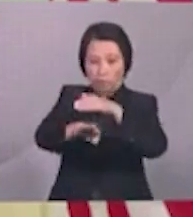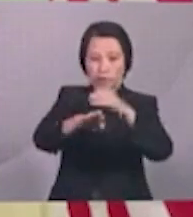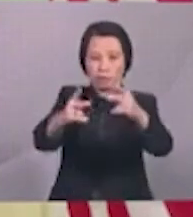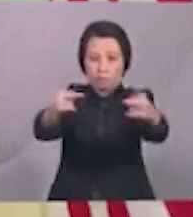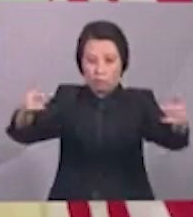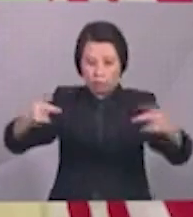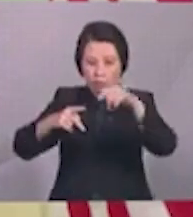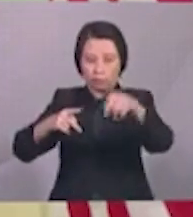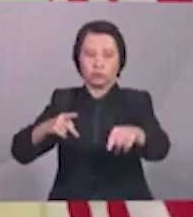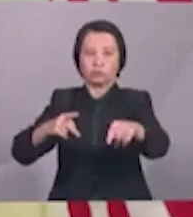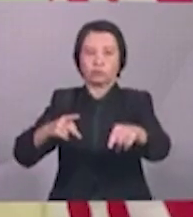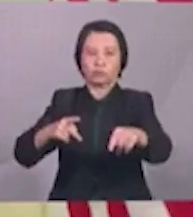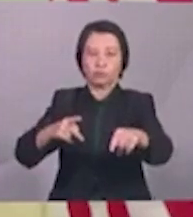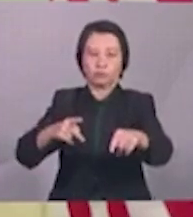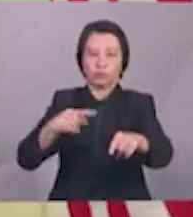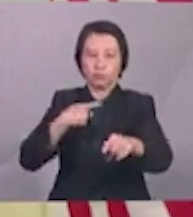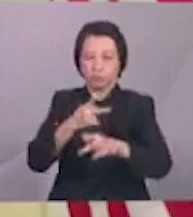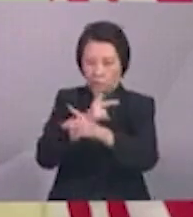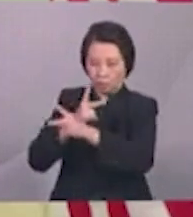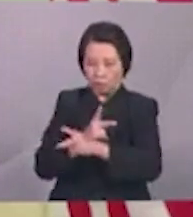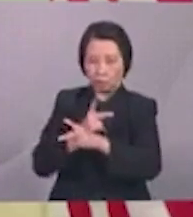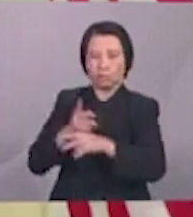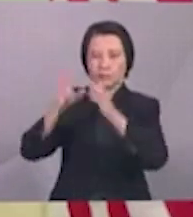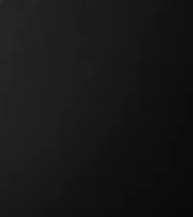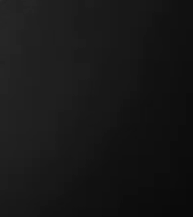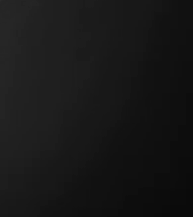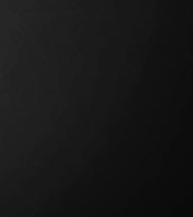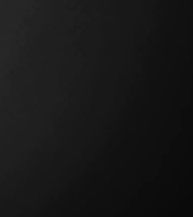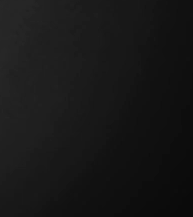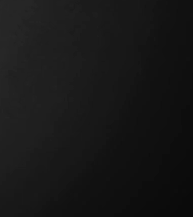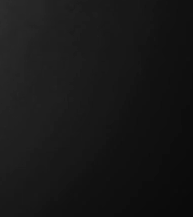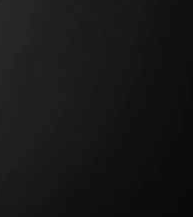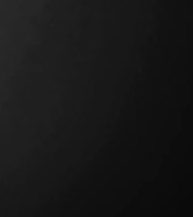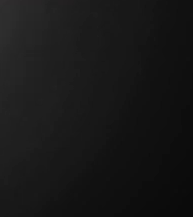kau sentuh walaupun set Kita kawal CWM detritivor